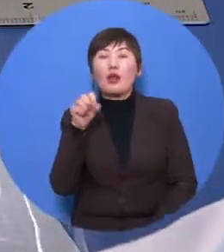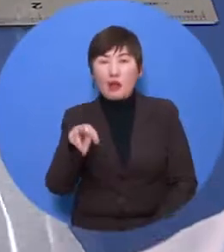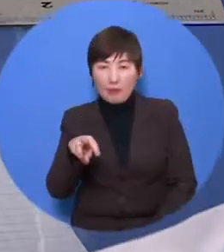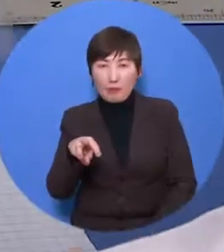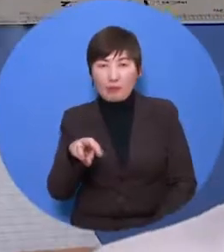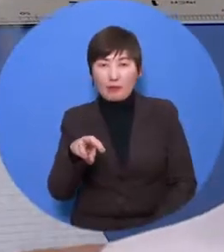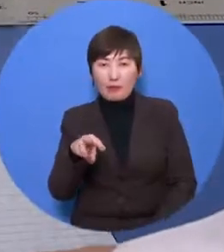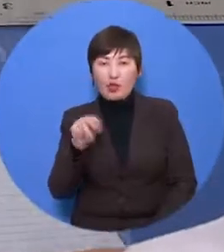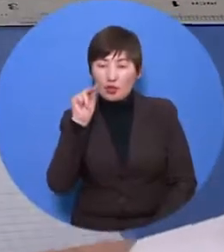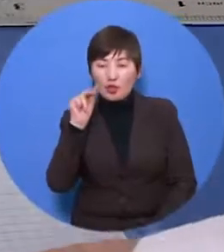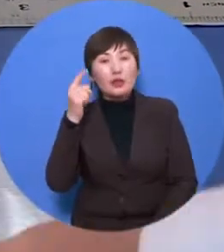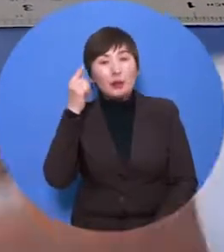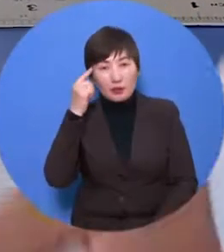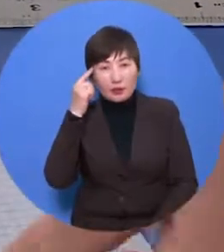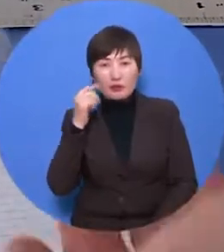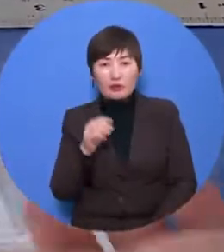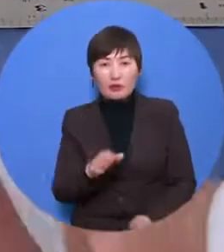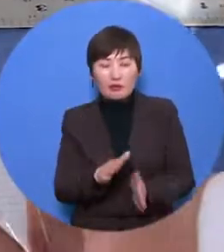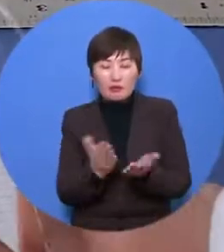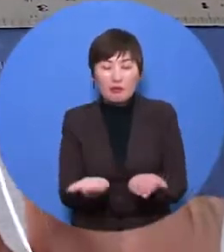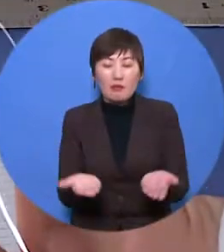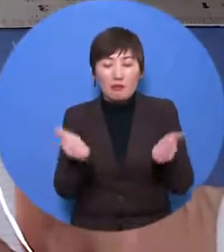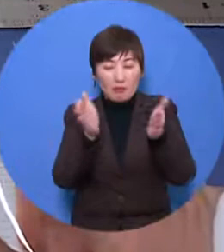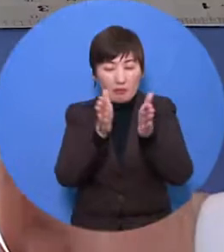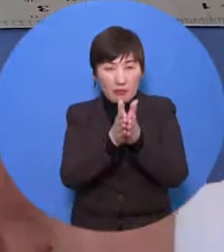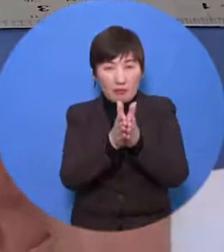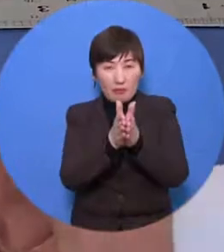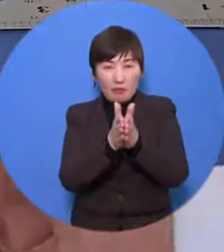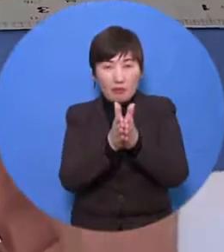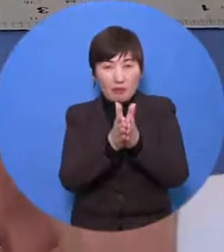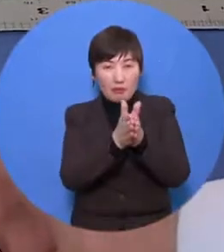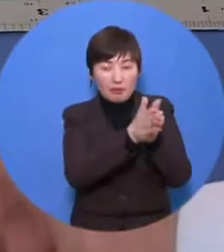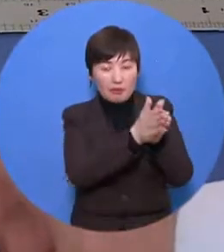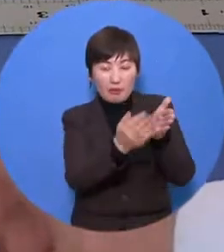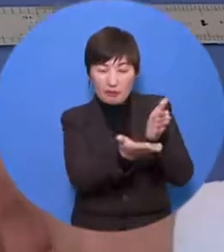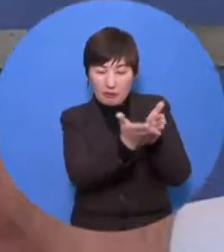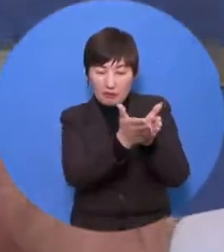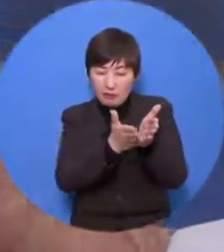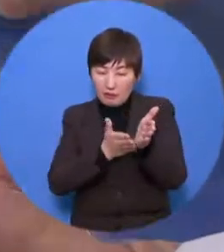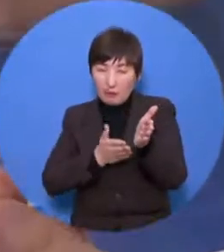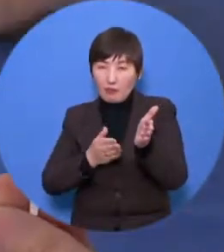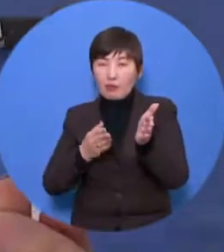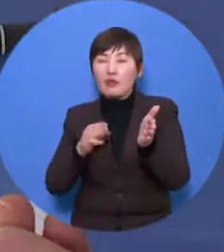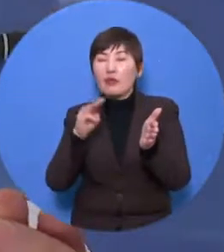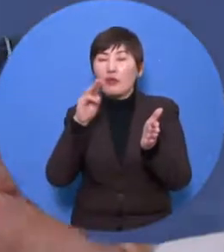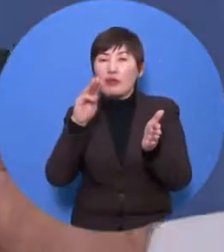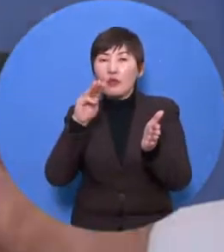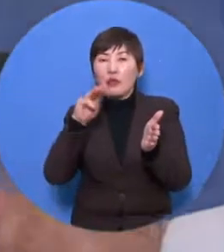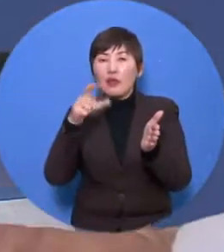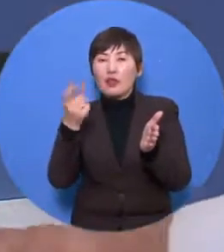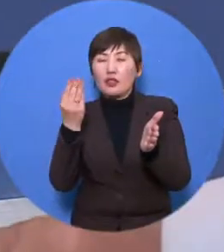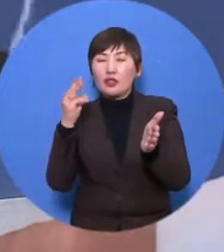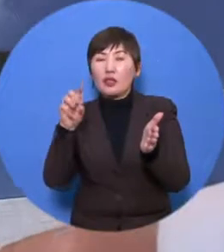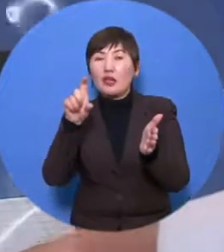мэднэ. Тэгвэл энд дундуур нь нугласан энэ хэсэг болвол тэгш хэмийн тэнхлэг нь байж. За үүнийг